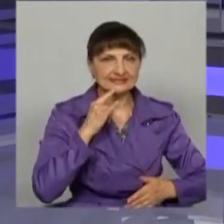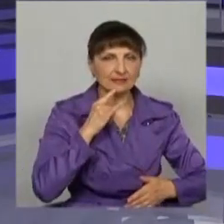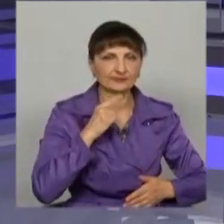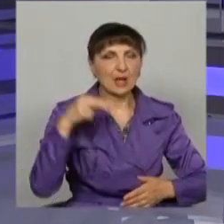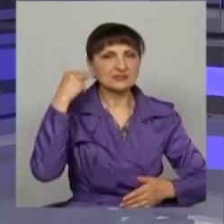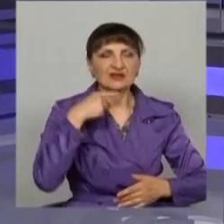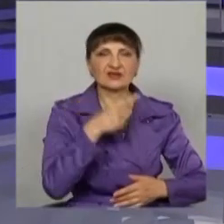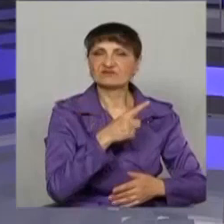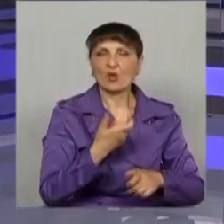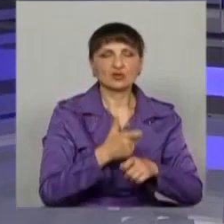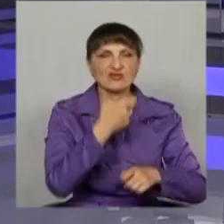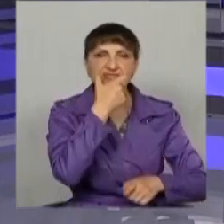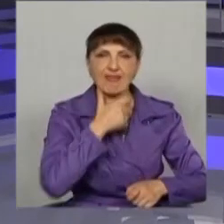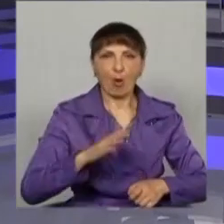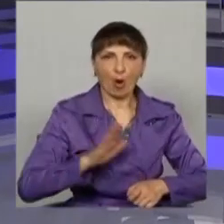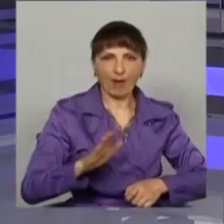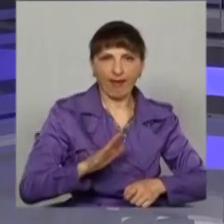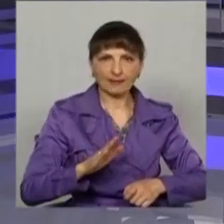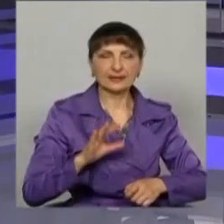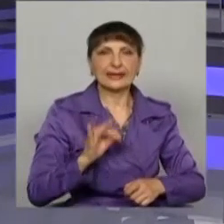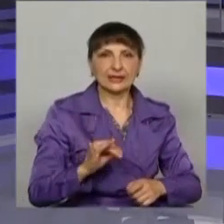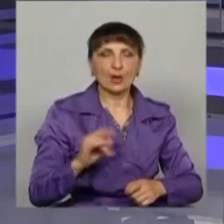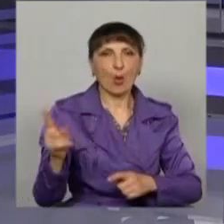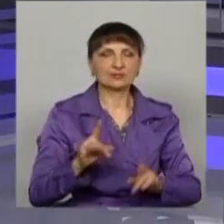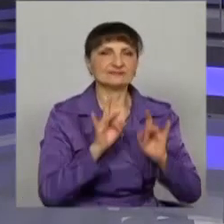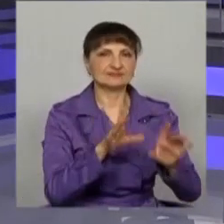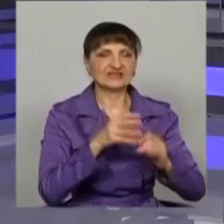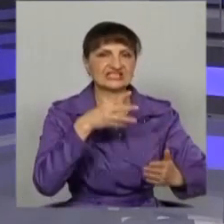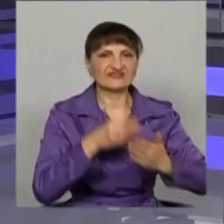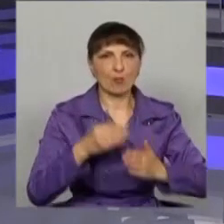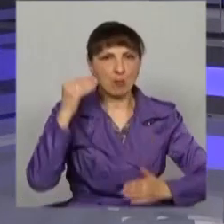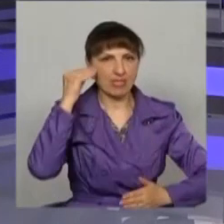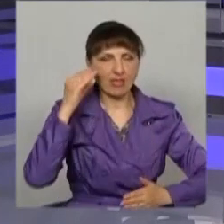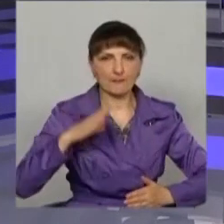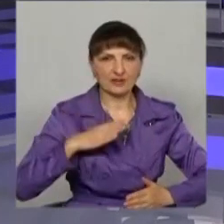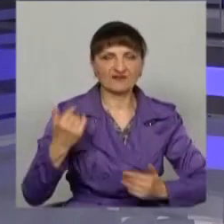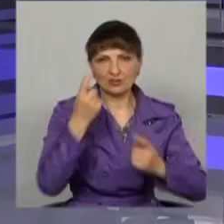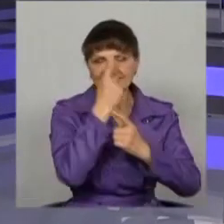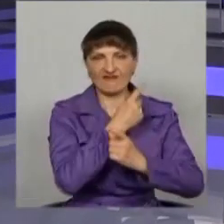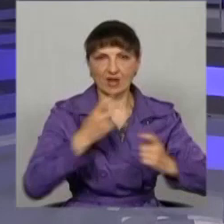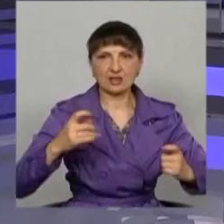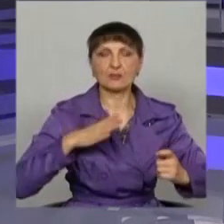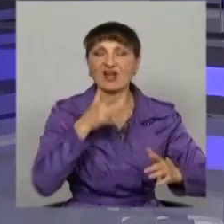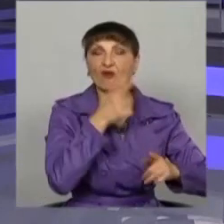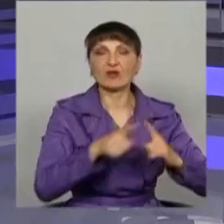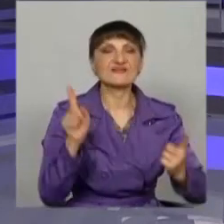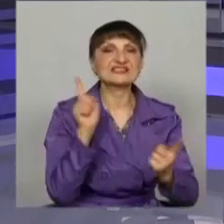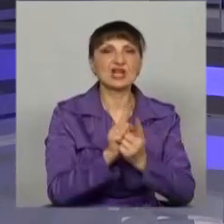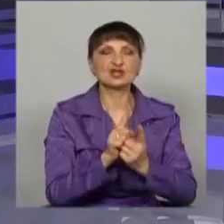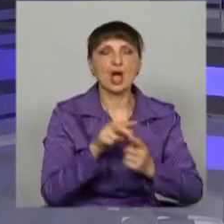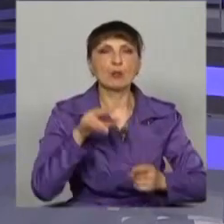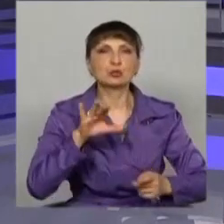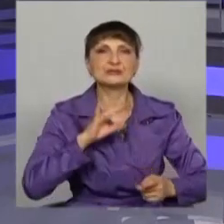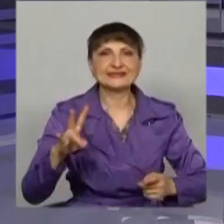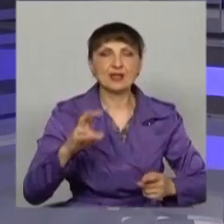считает их абсолютно некорректными и исчерпывающим образом изложил свою позицию. Его заявление прозвучало во время встречи с Владимиром